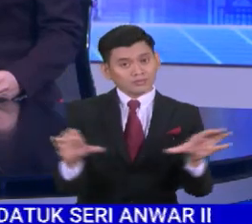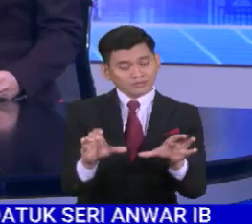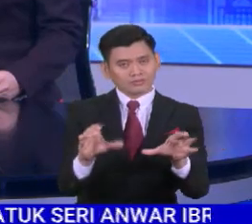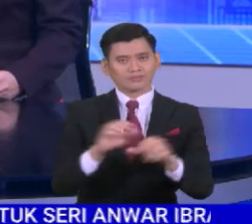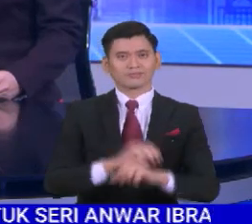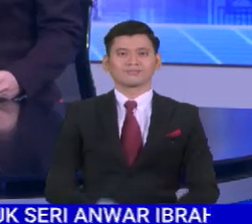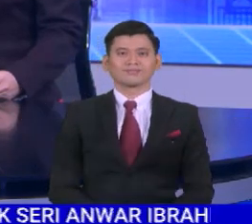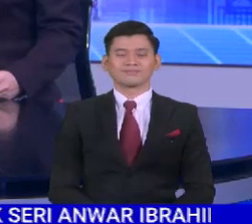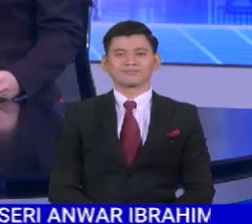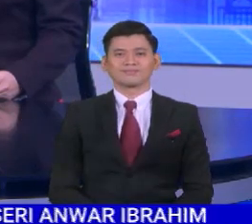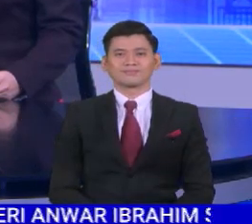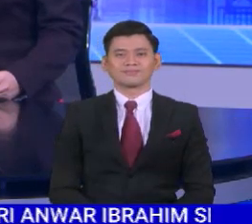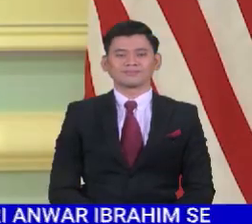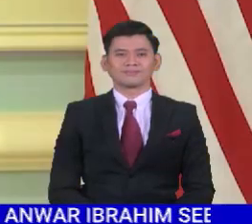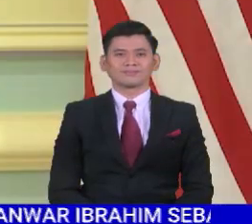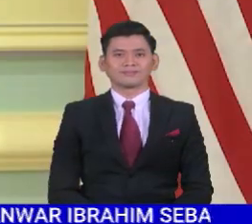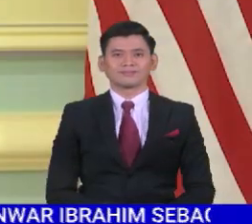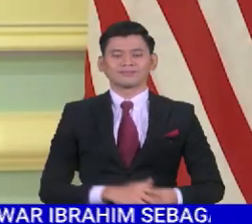terdekat